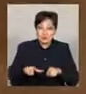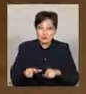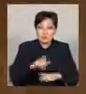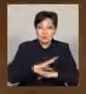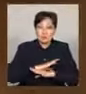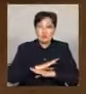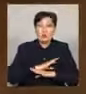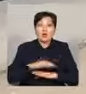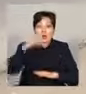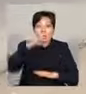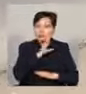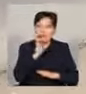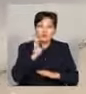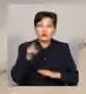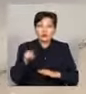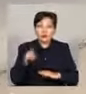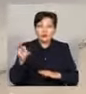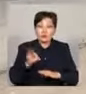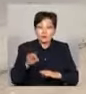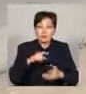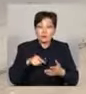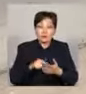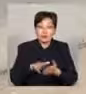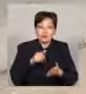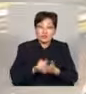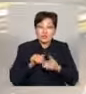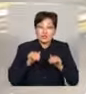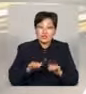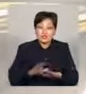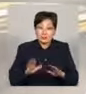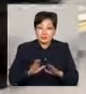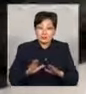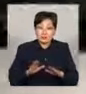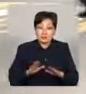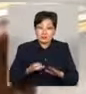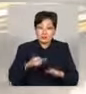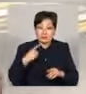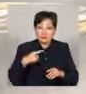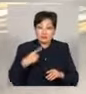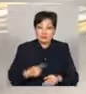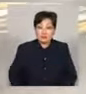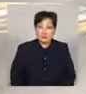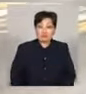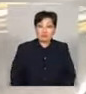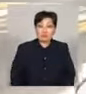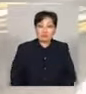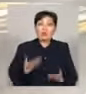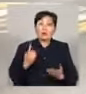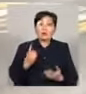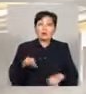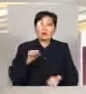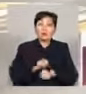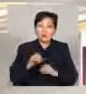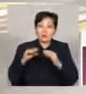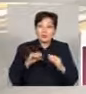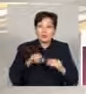тапсырған марқұмның анасы да сол кездегі мәселенің әлі күнге дейін шешім таппағанына қапалы. Если одна машина остановилась, бірі тоқтаса,